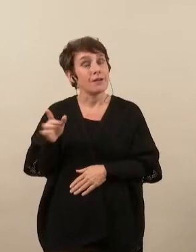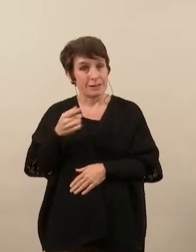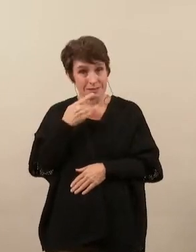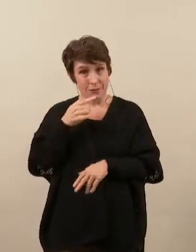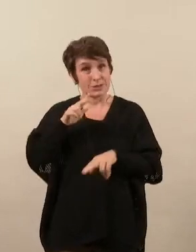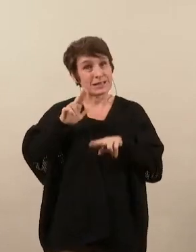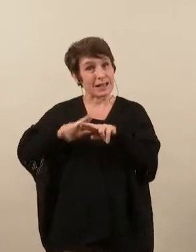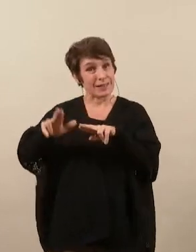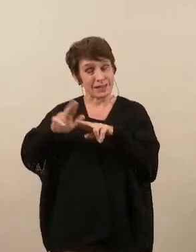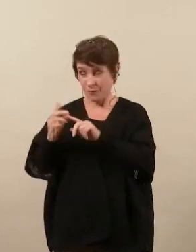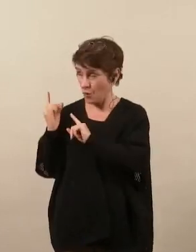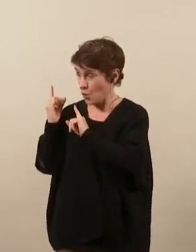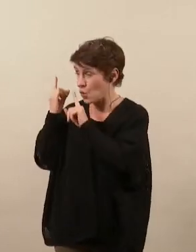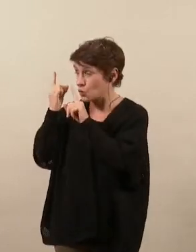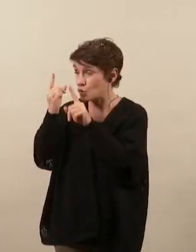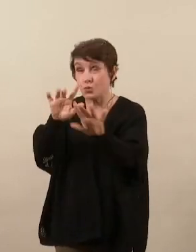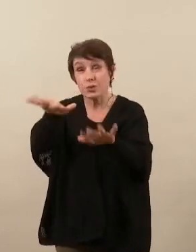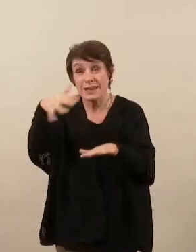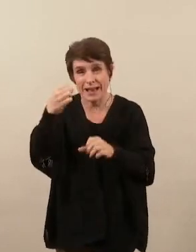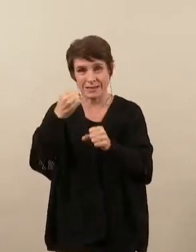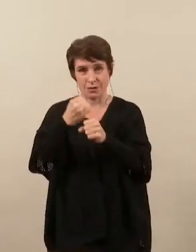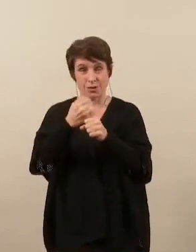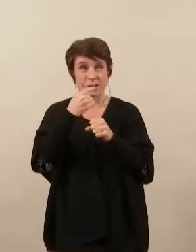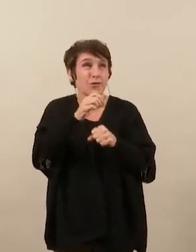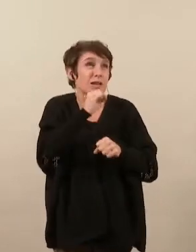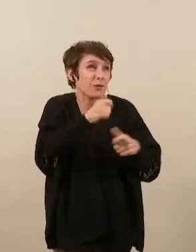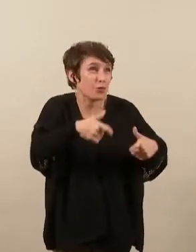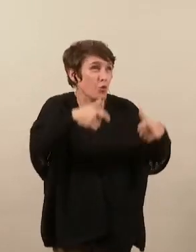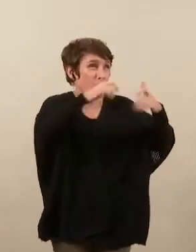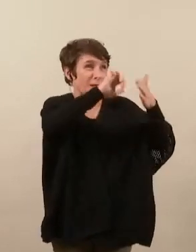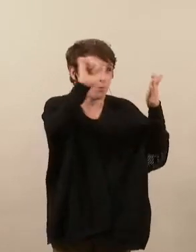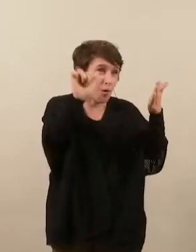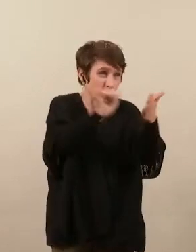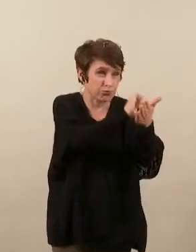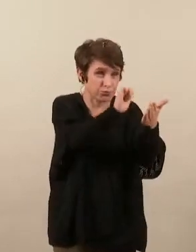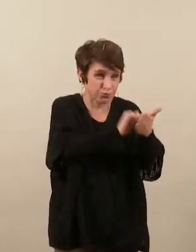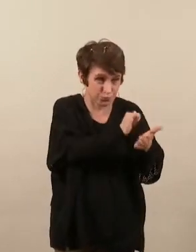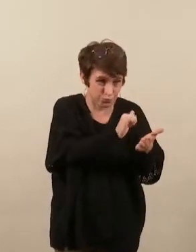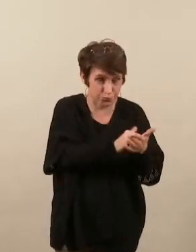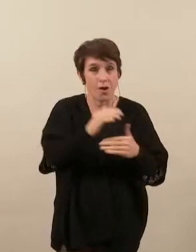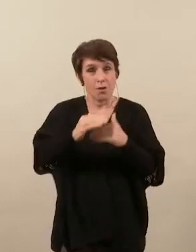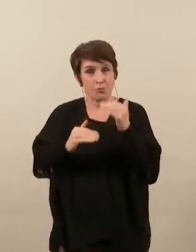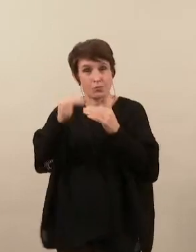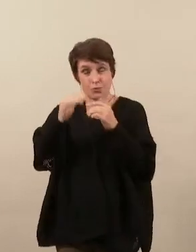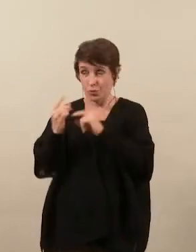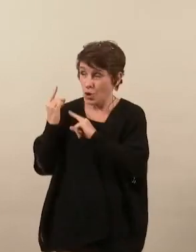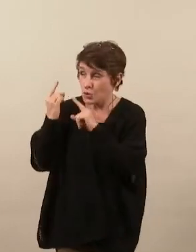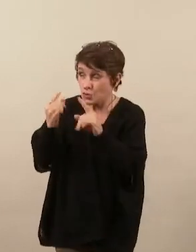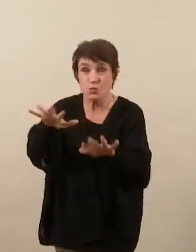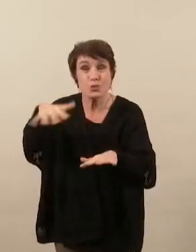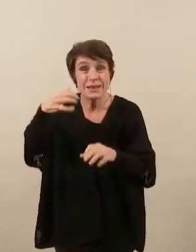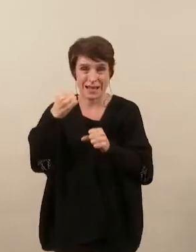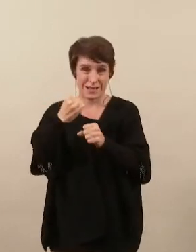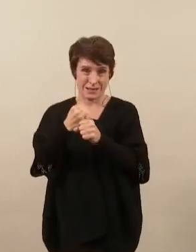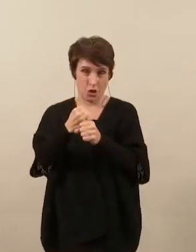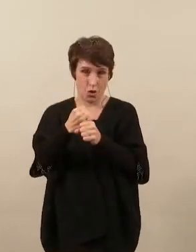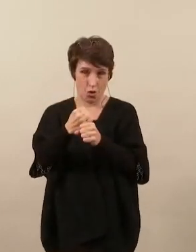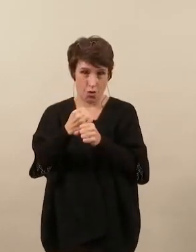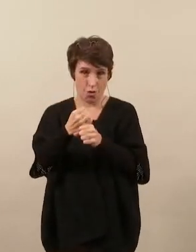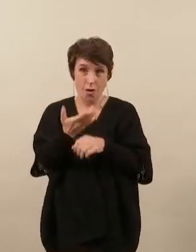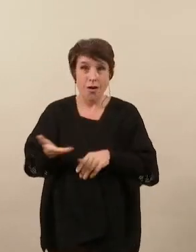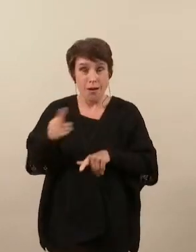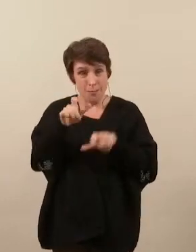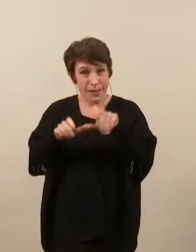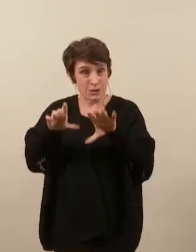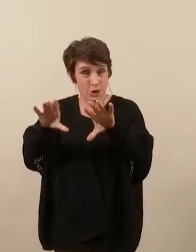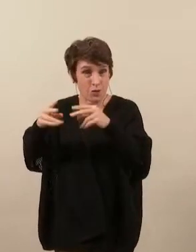depuis 15 ans, des gros travaux, des démolitions, des reconstructions. Depuis 15 ans, les habitants vivent dans la poussière depuis 15 ans. Je